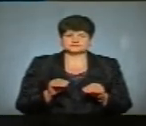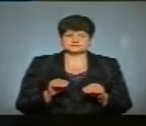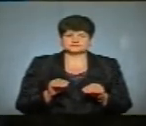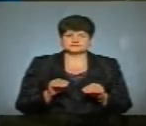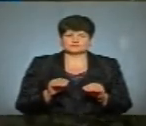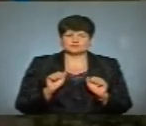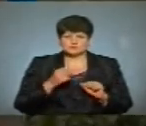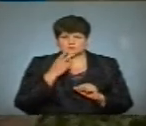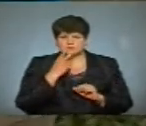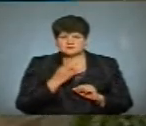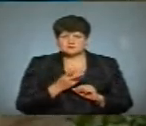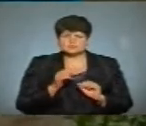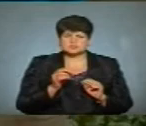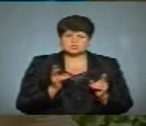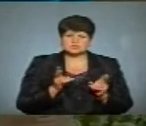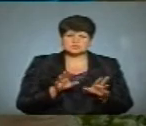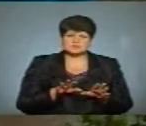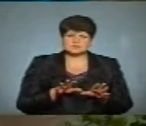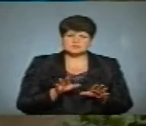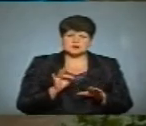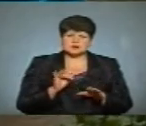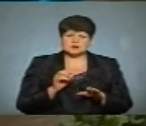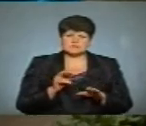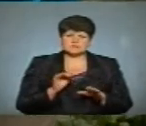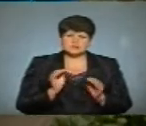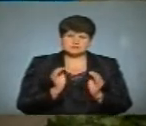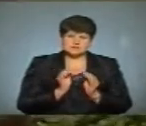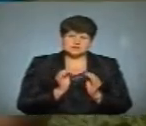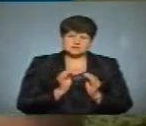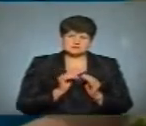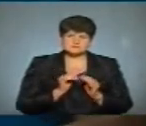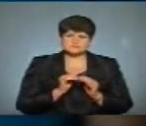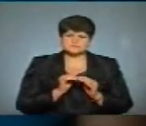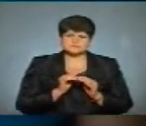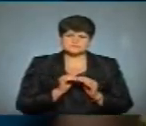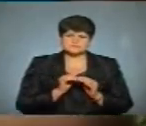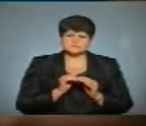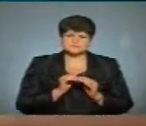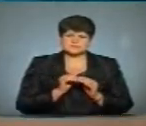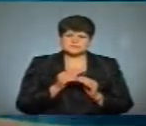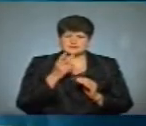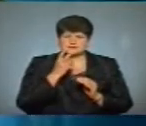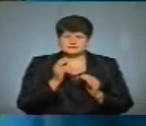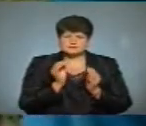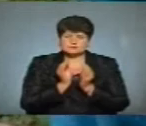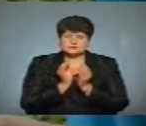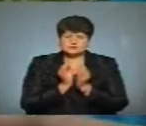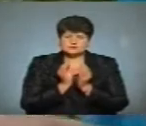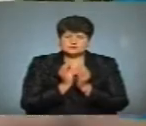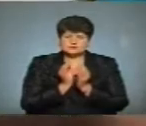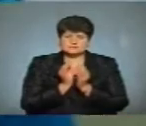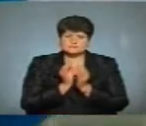можемо глянути, можливо, ще залишилися равликів, ці маленькі всередині. А дивіться, яка вона мацьоня така